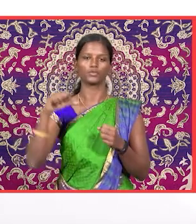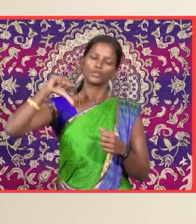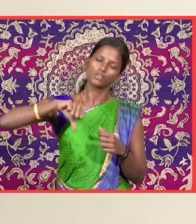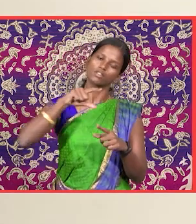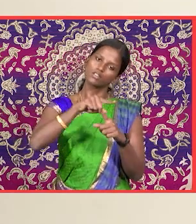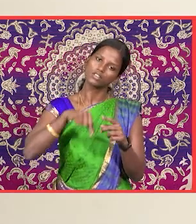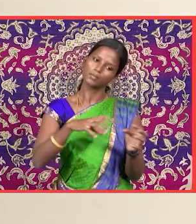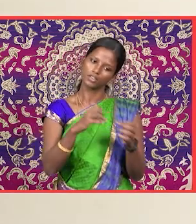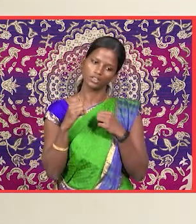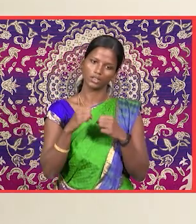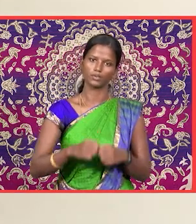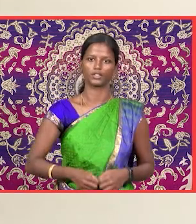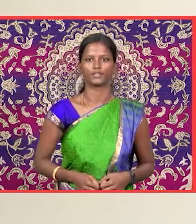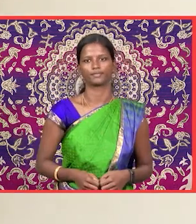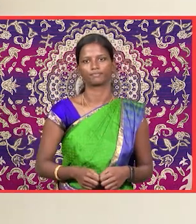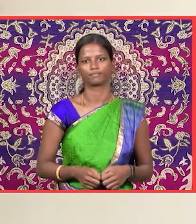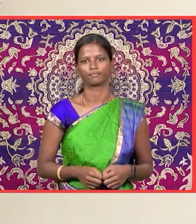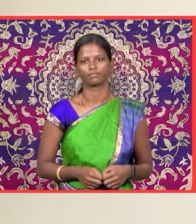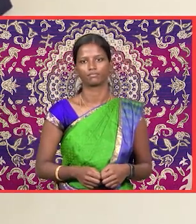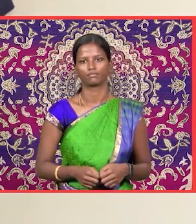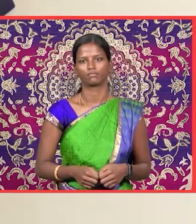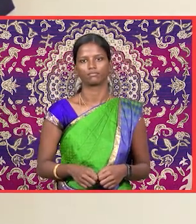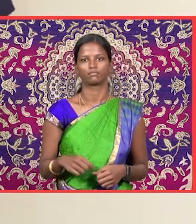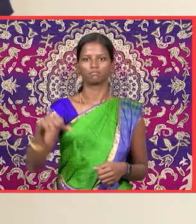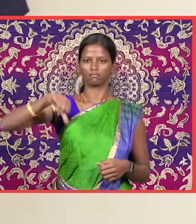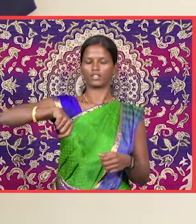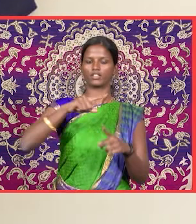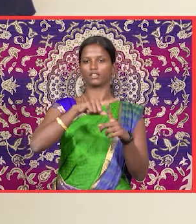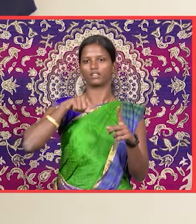கண்டுபிடிச்சிடலாம். நட்ட சதவீதம்